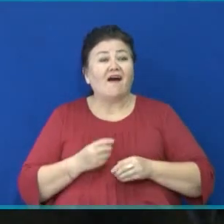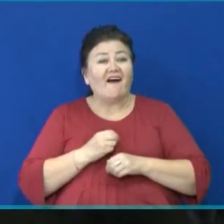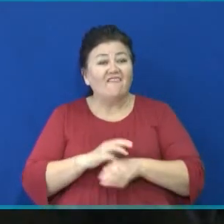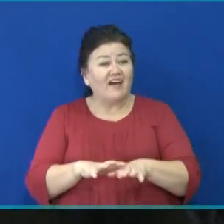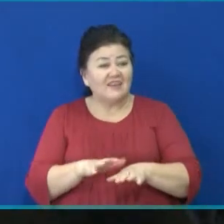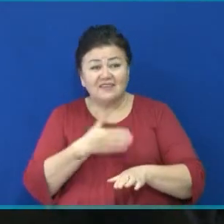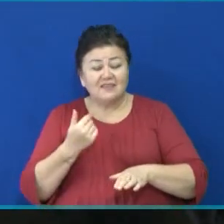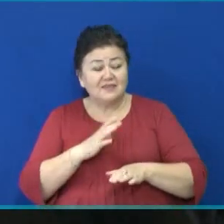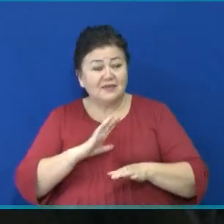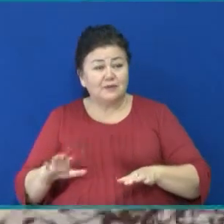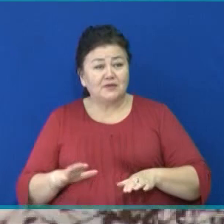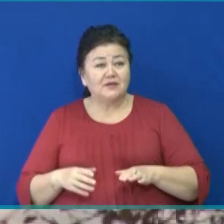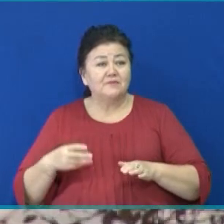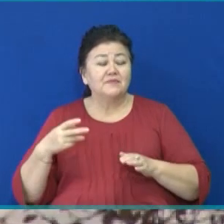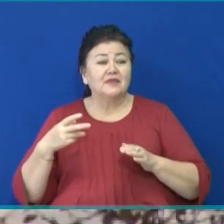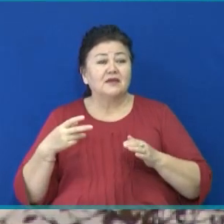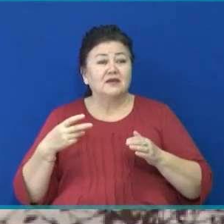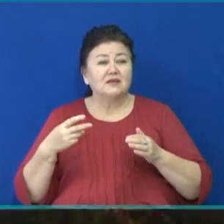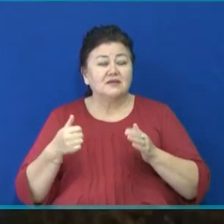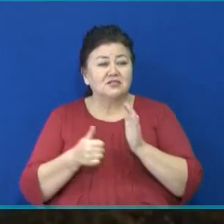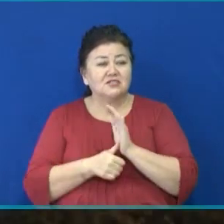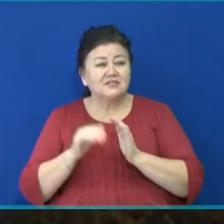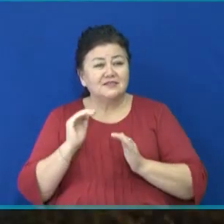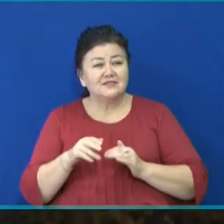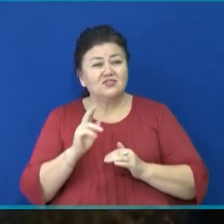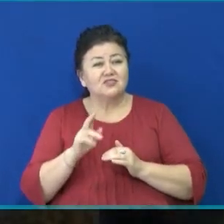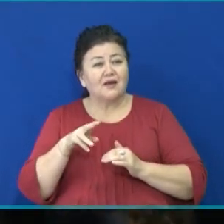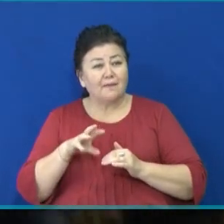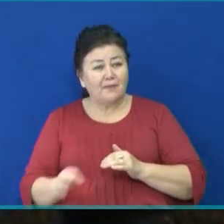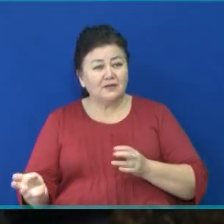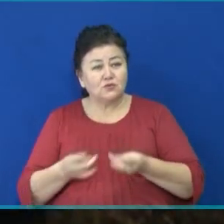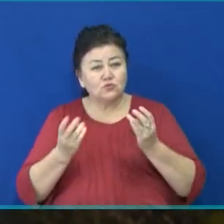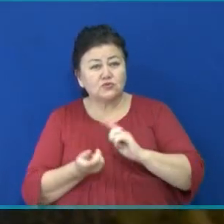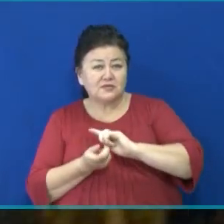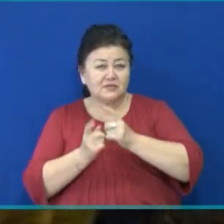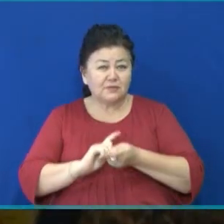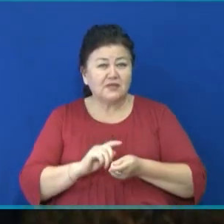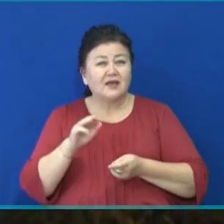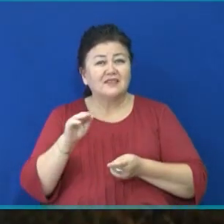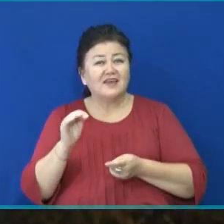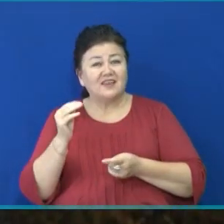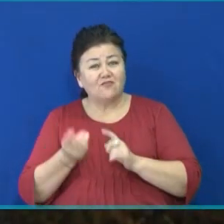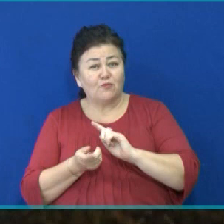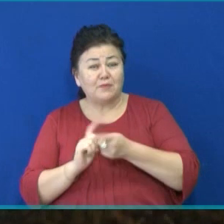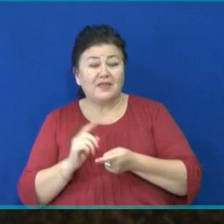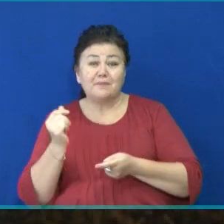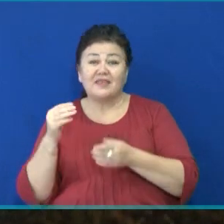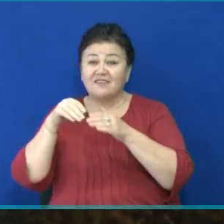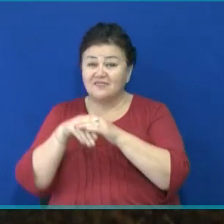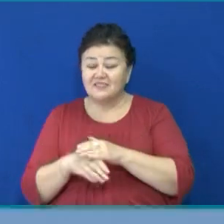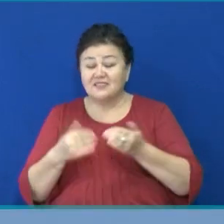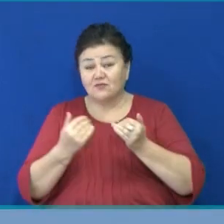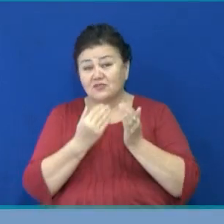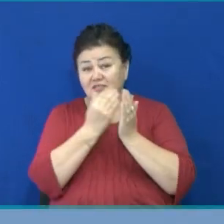Қазақстанда 2029 жылға дейін 62 мың шақырым инженерлік желіні жаңарту жоспарланған. Тарифті инвестицияға айырбастау бағдарламасы бойынша